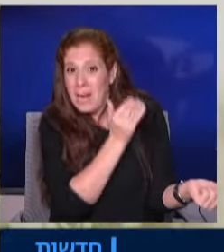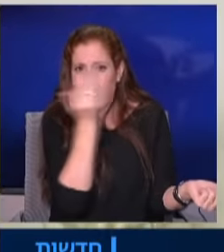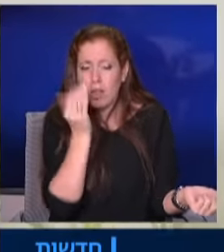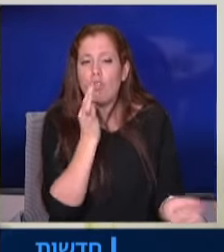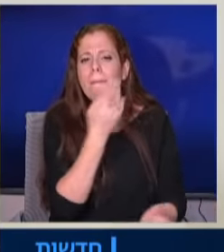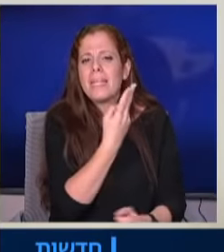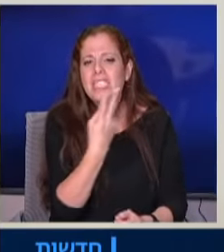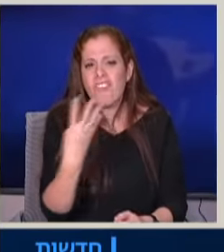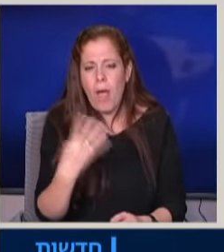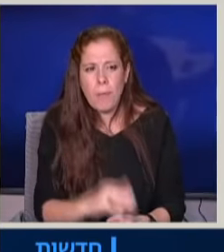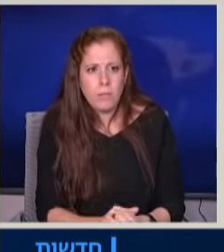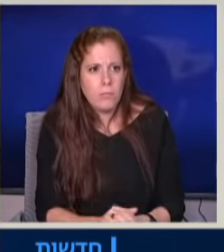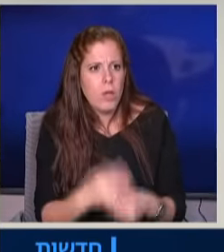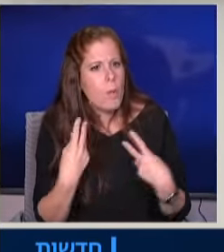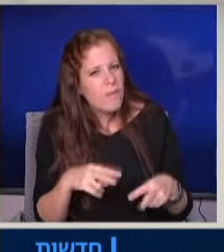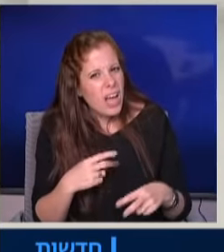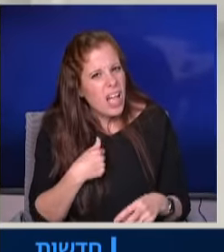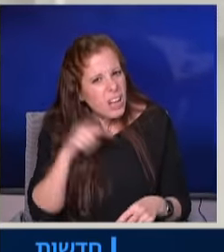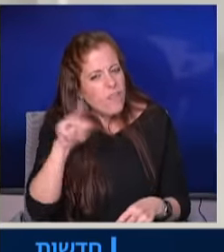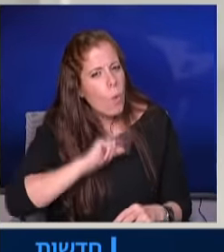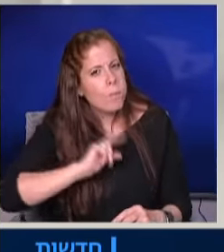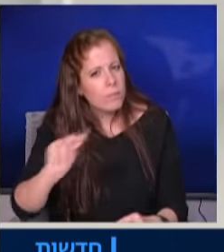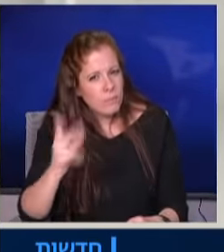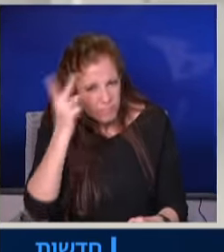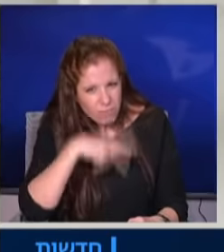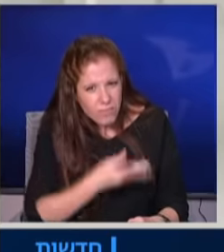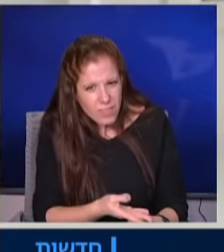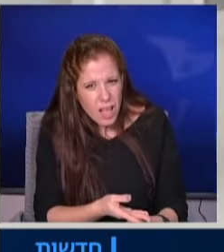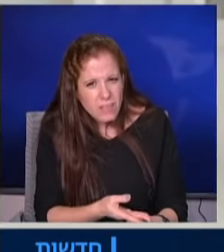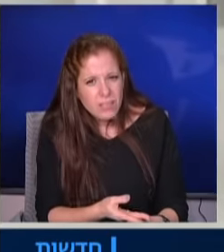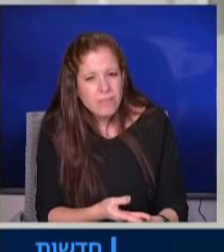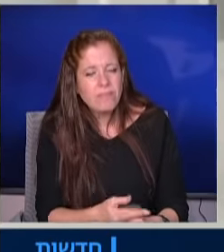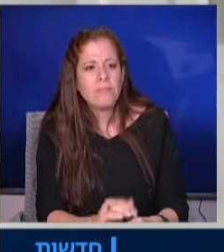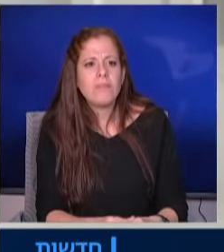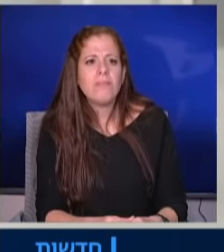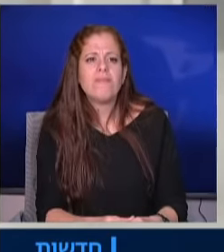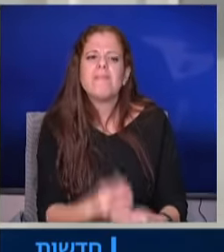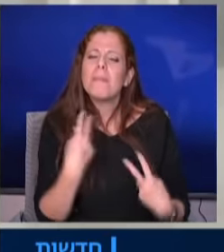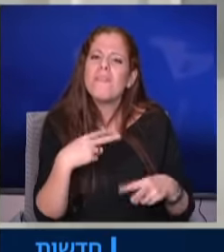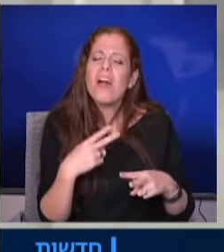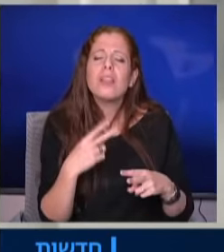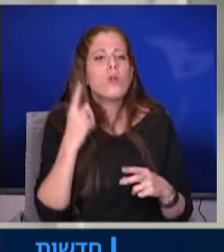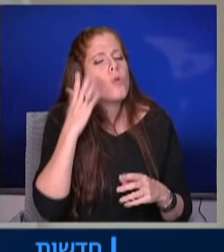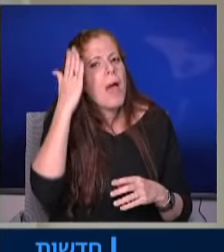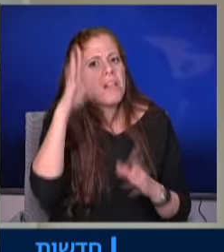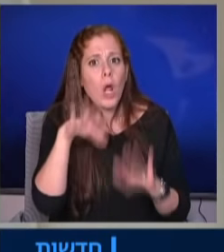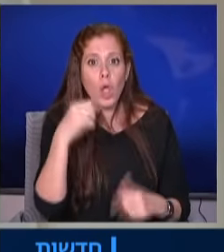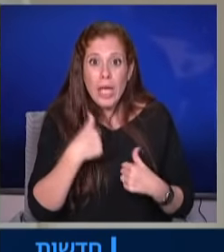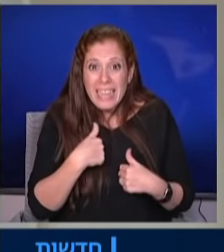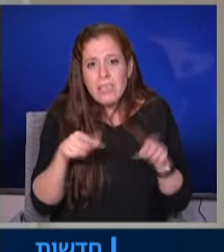קודם מפחד שאני זהו. מה את הכוונה? אני מפחד לגלות שיום אחד אני זה בעצם אבא שלי.